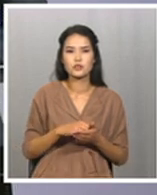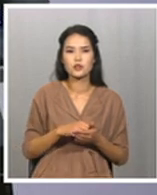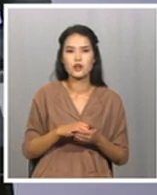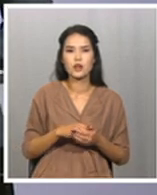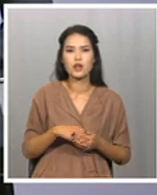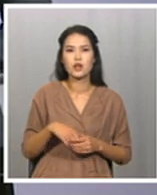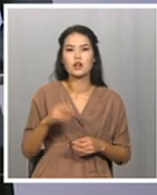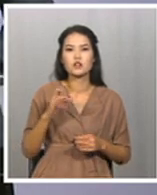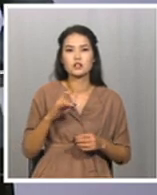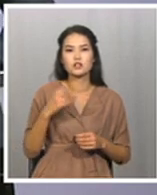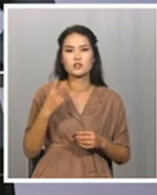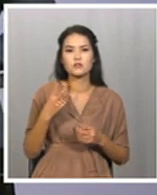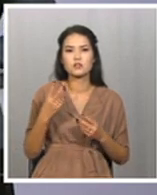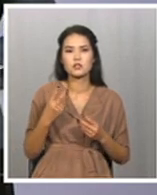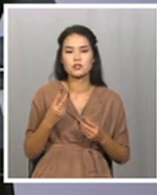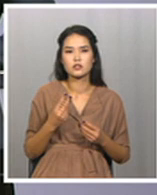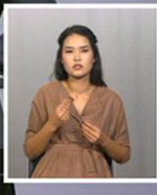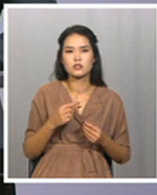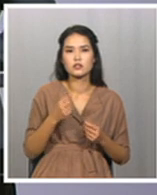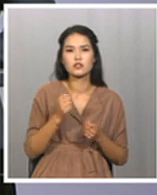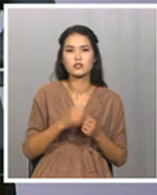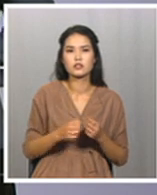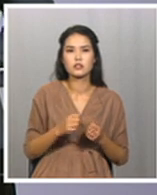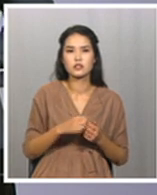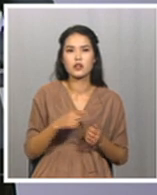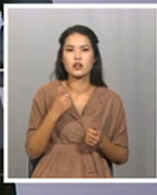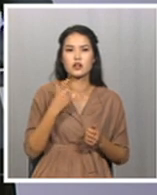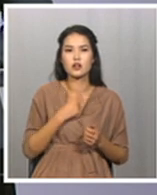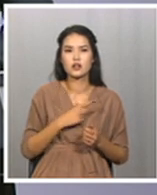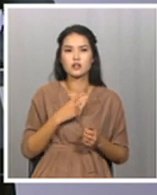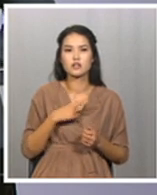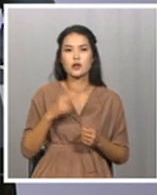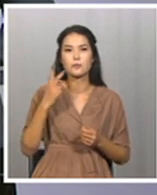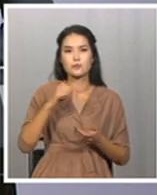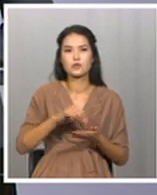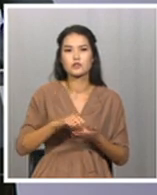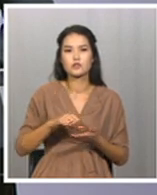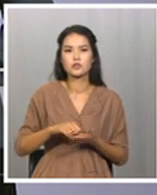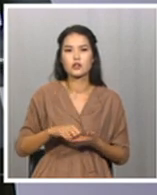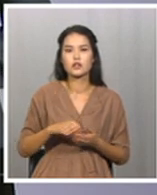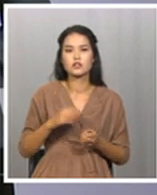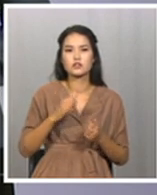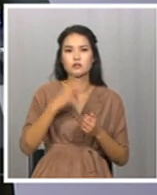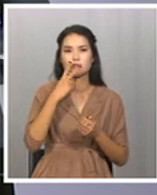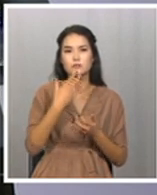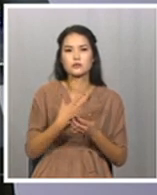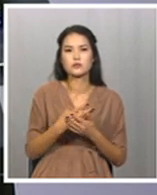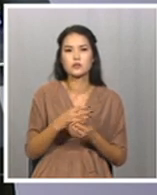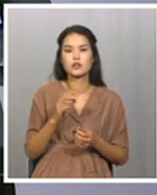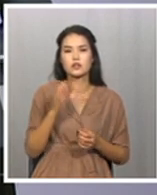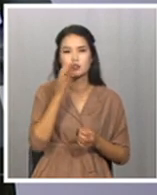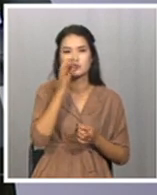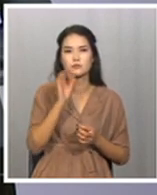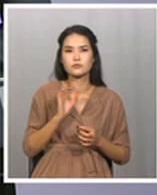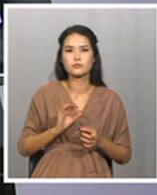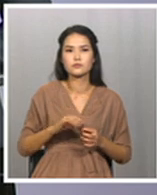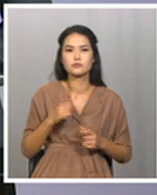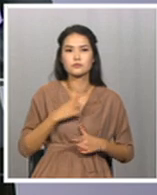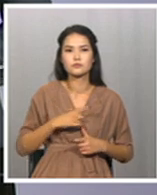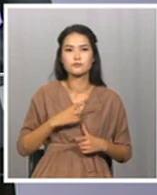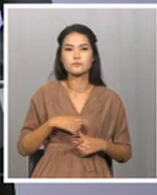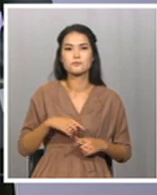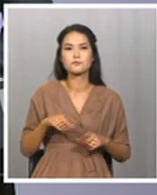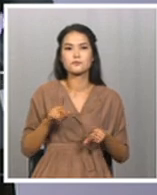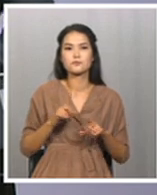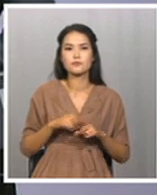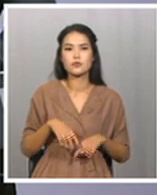через внешность героев он прорисовывает характеры персонажей, противопоставляя портретные характеристики, действия,